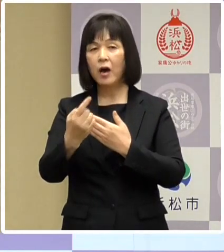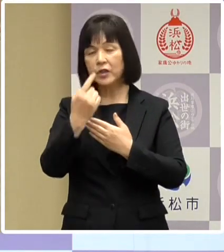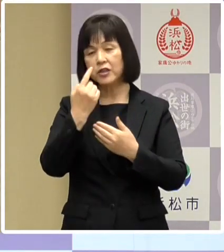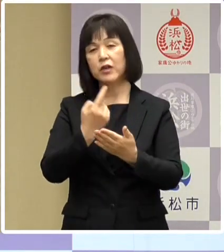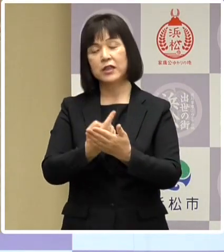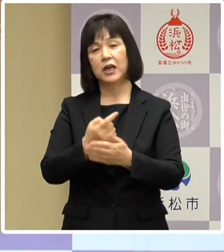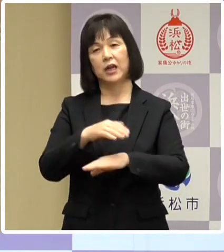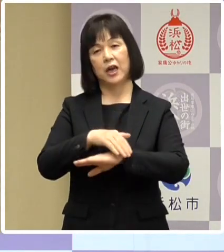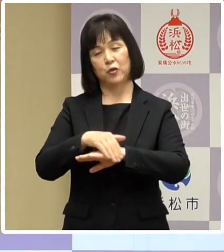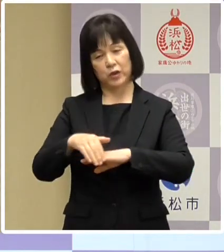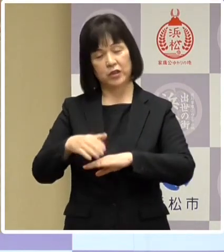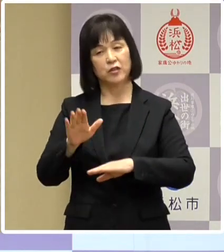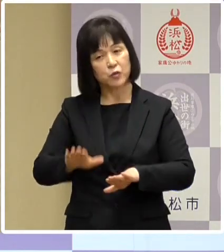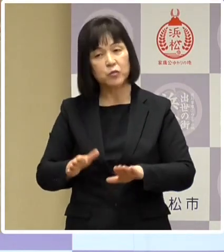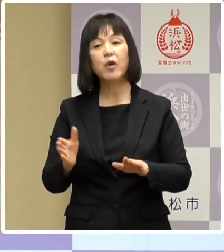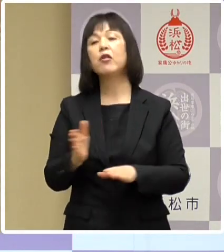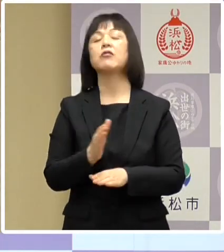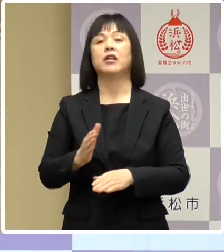ます。はい、